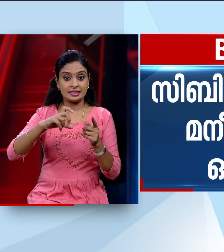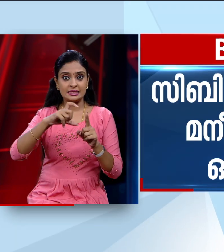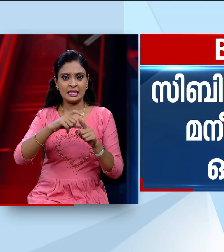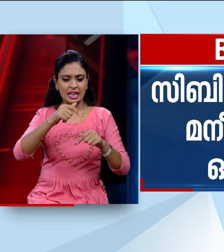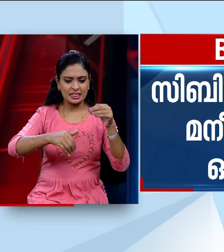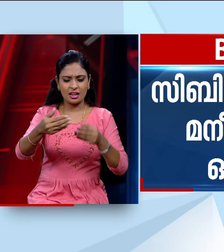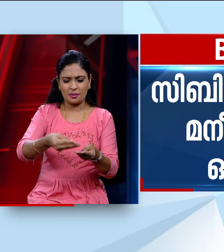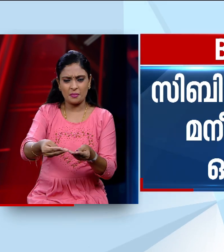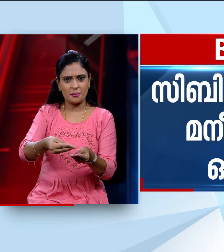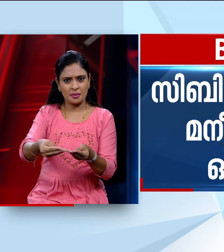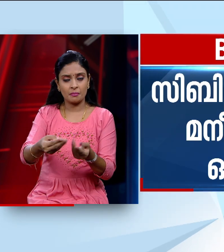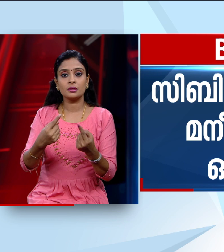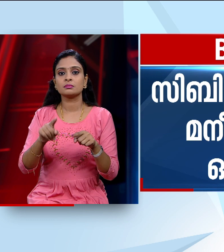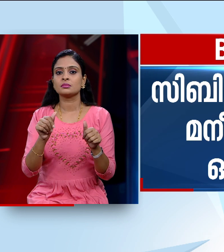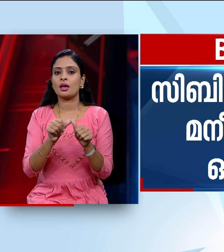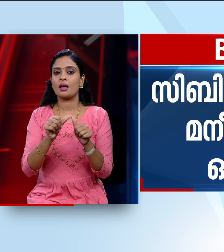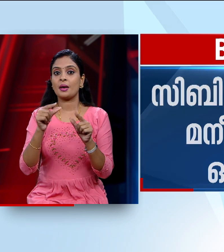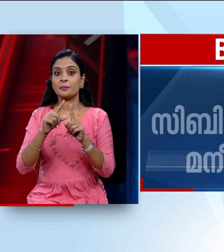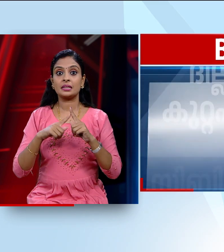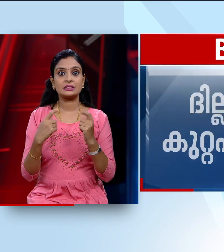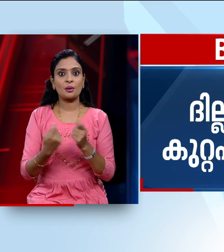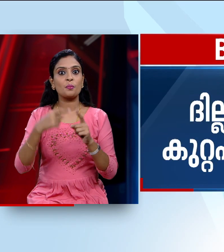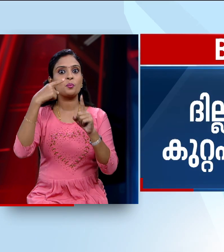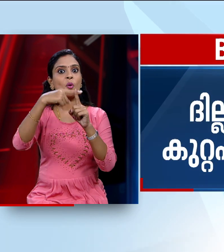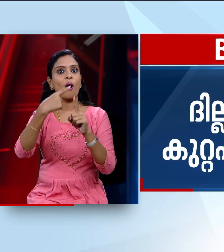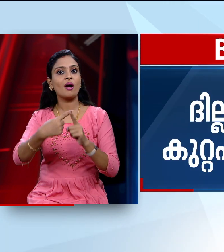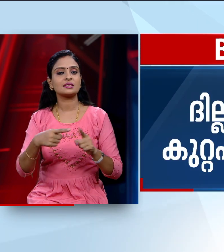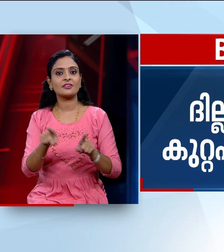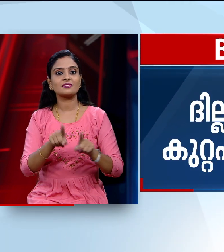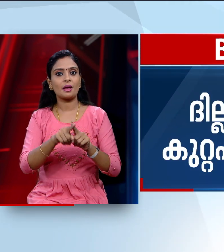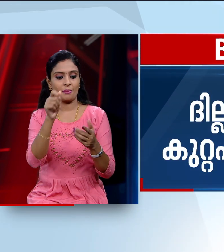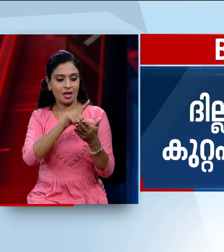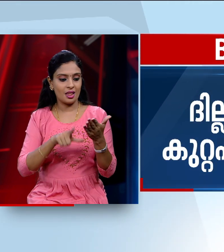ആം ആദ്മി പാർട്ടിക്ക് ഏറെ ഗുണകരമാകുന്ന ഒരു കുറ്റപത്രമാണ്